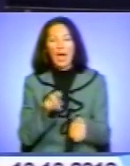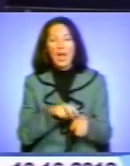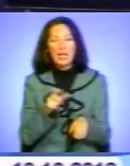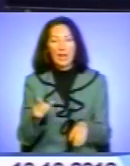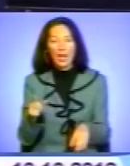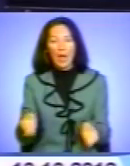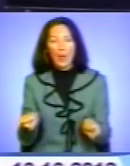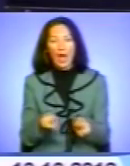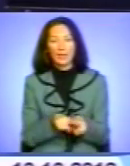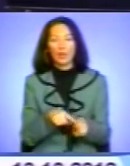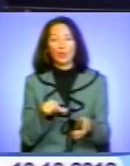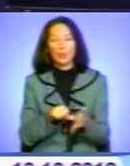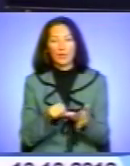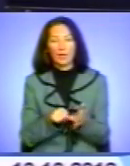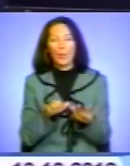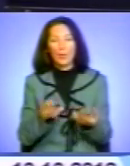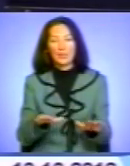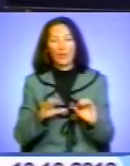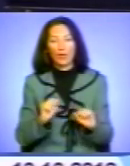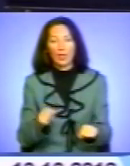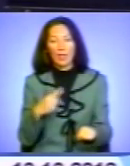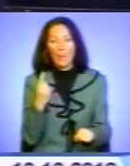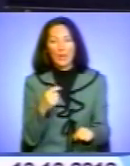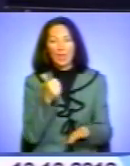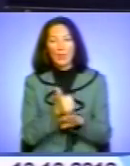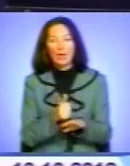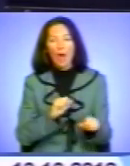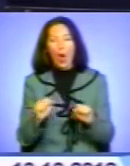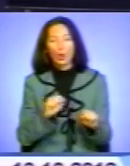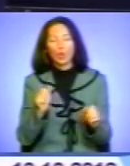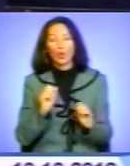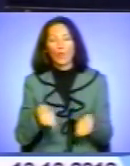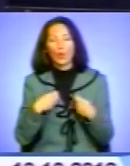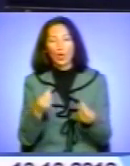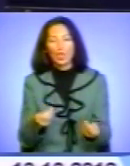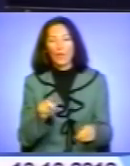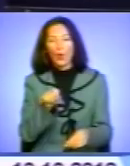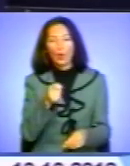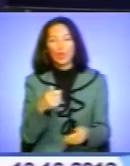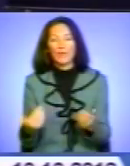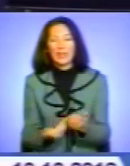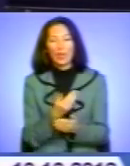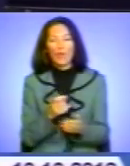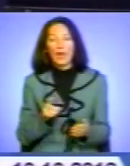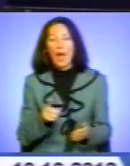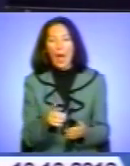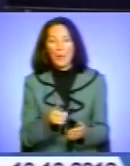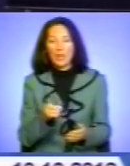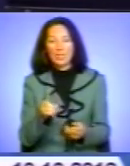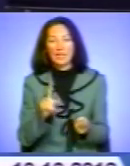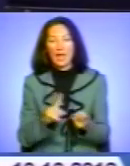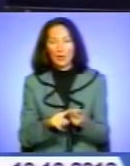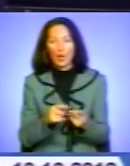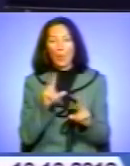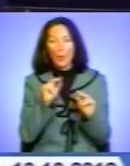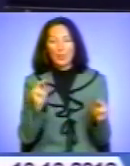із представниками місцевої влади. Першим глава уряду вручив ключі від нових патрульних машин, а другим пообіцяв підвищення заробітних